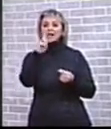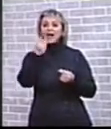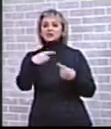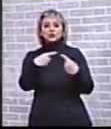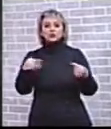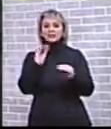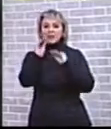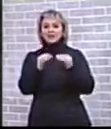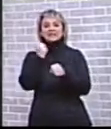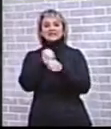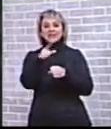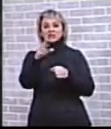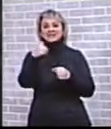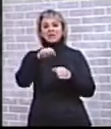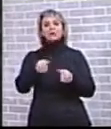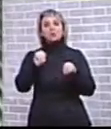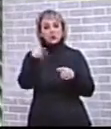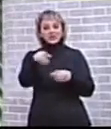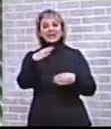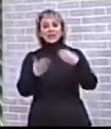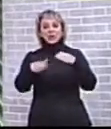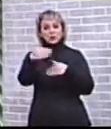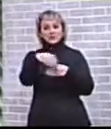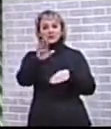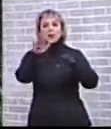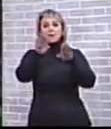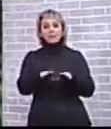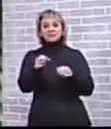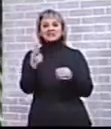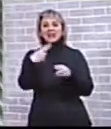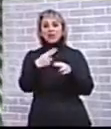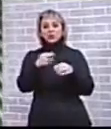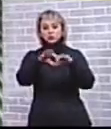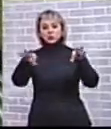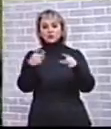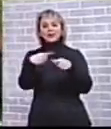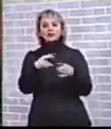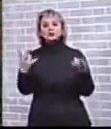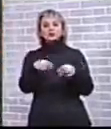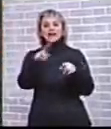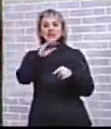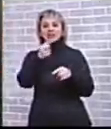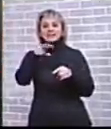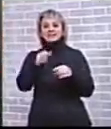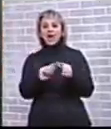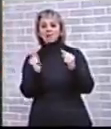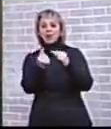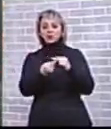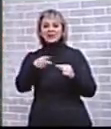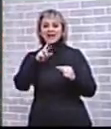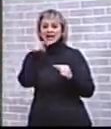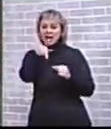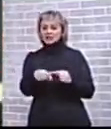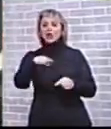другие наполнители, делающие сталь прочнее или эластичнее, помещают в стальную трубку, которая нужна как желатиновая оболочка лекарства.